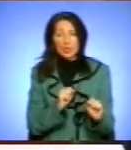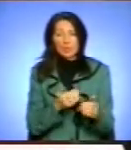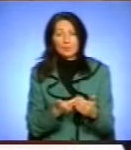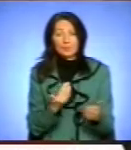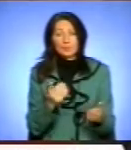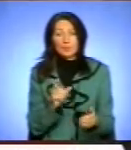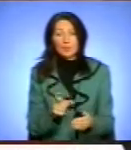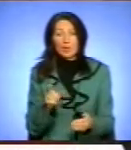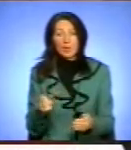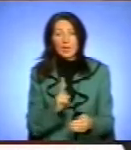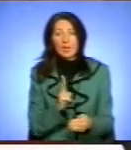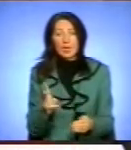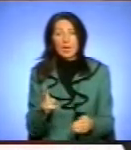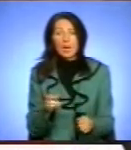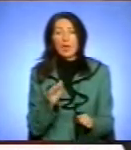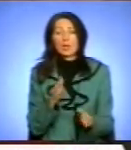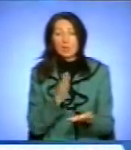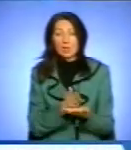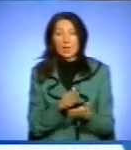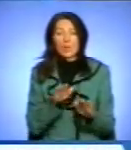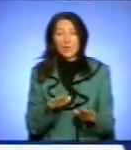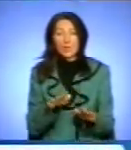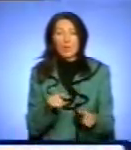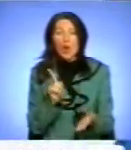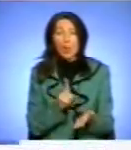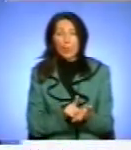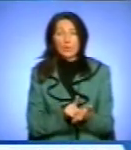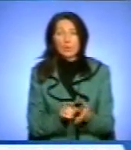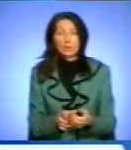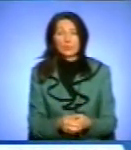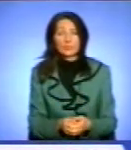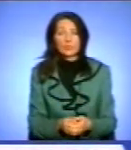людей, на яких покладені посадові обов'язки.